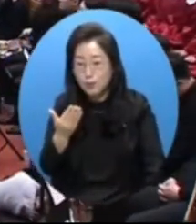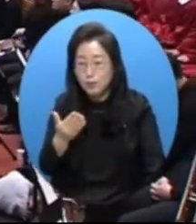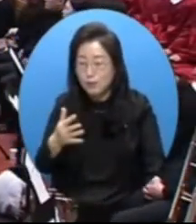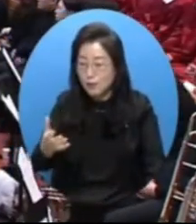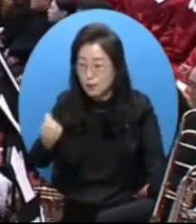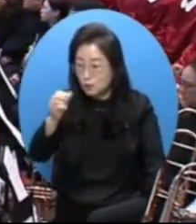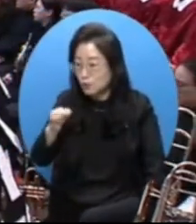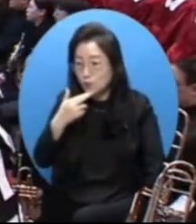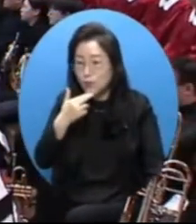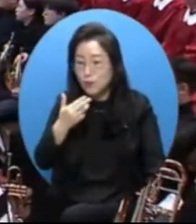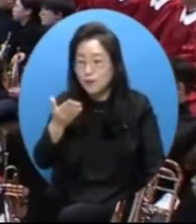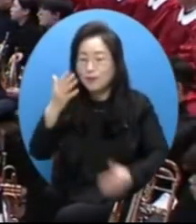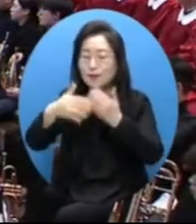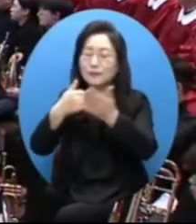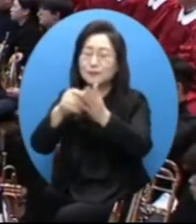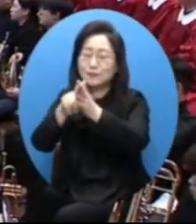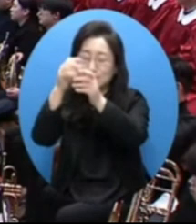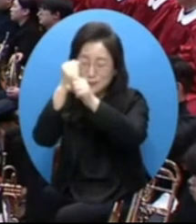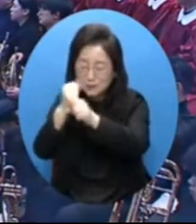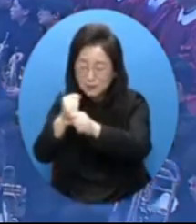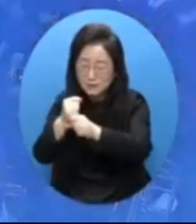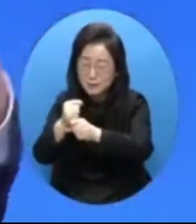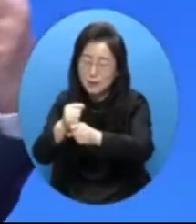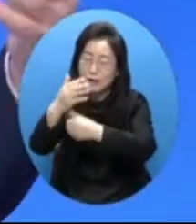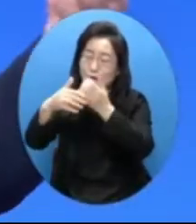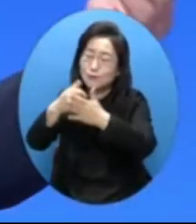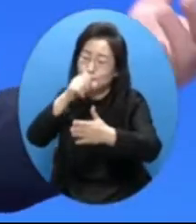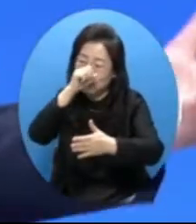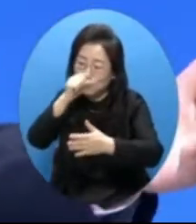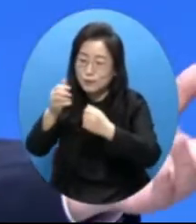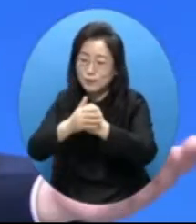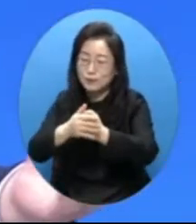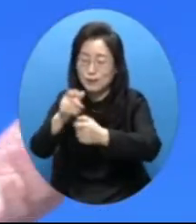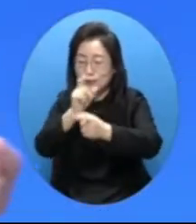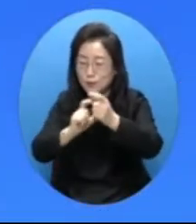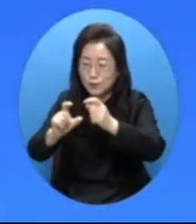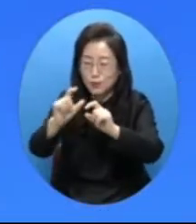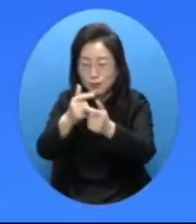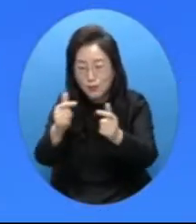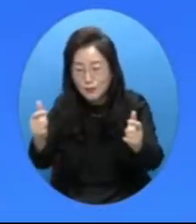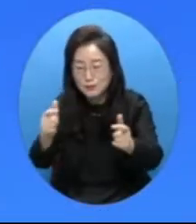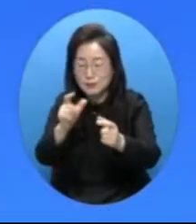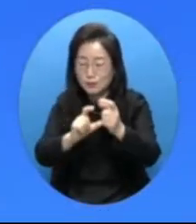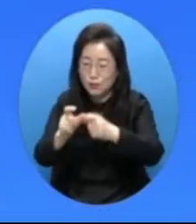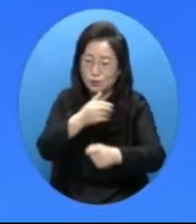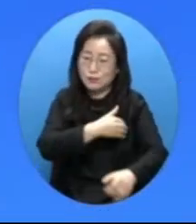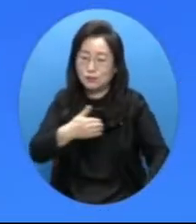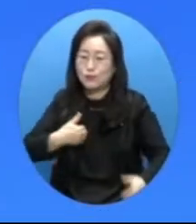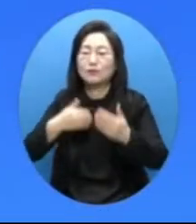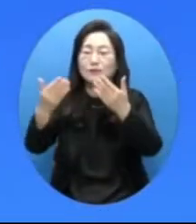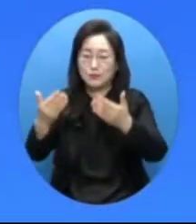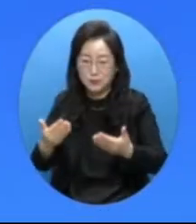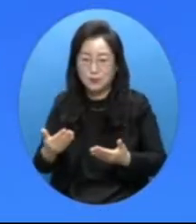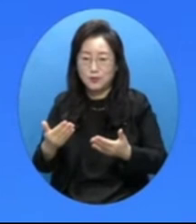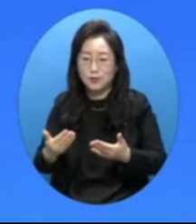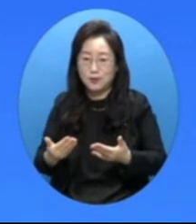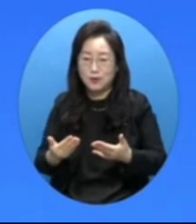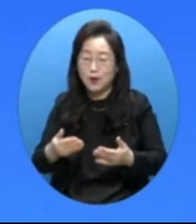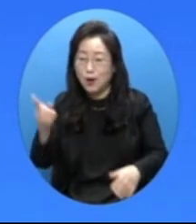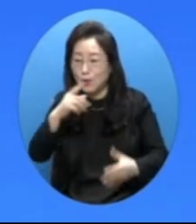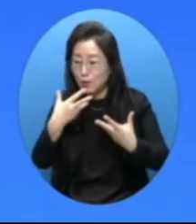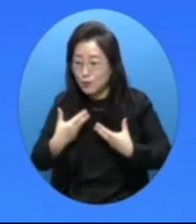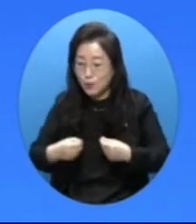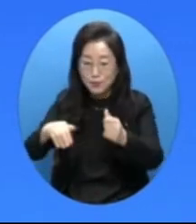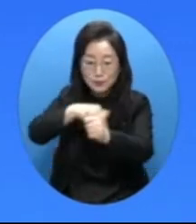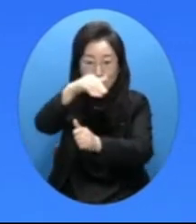하나님을 믿고 의지하고 나가면 좋으신 하나님께서 우리에게 모든 종을 넉넉히 베풀어 주시고 어떤 절망의